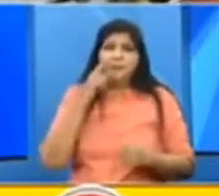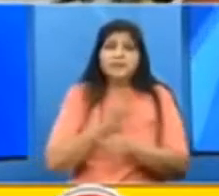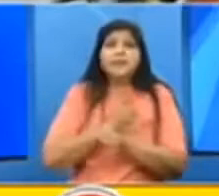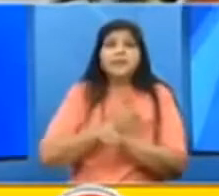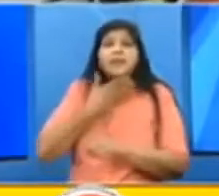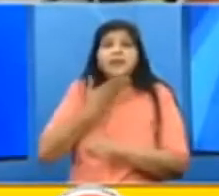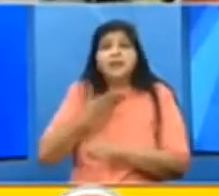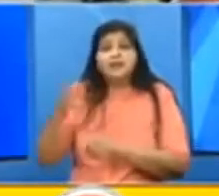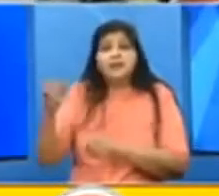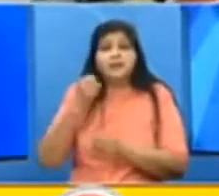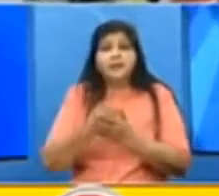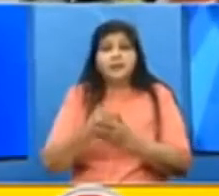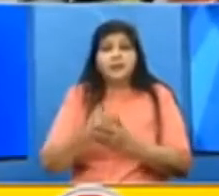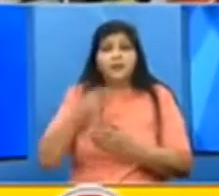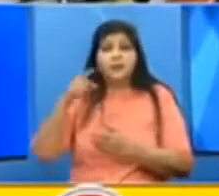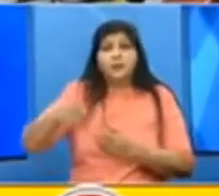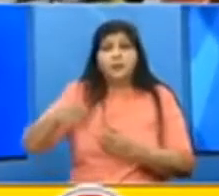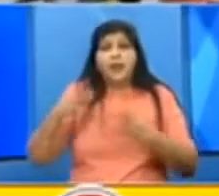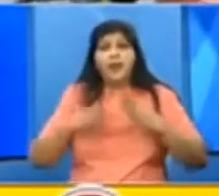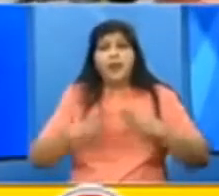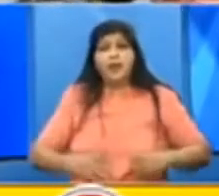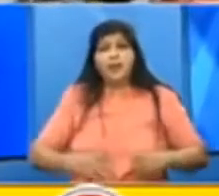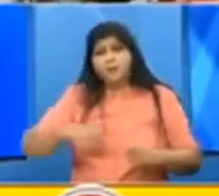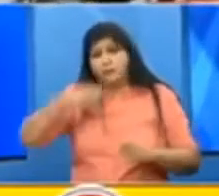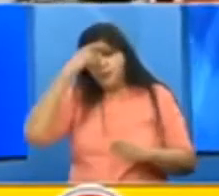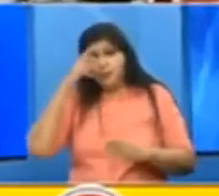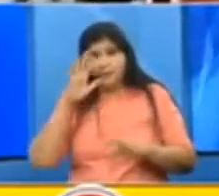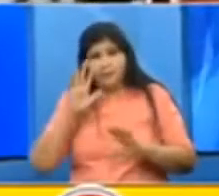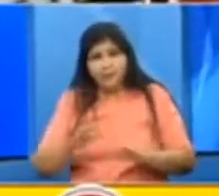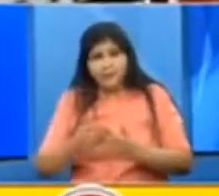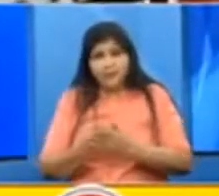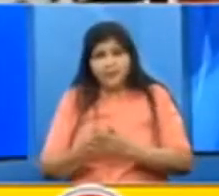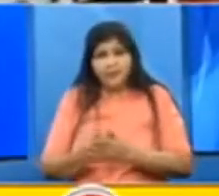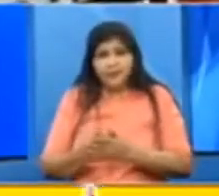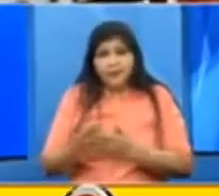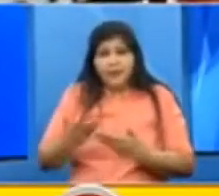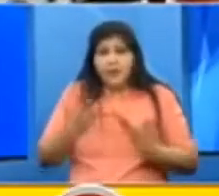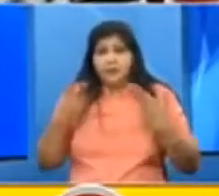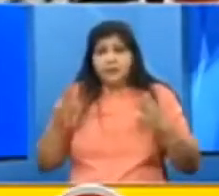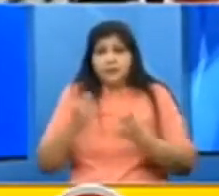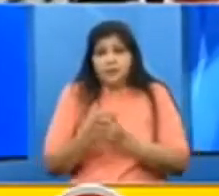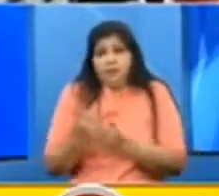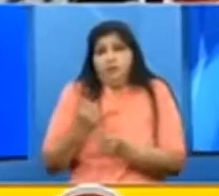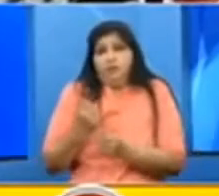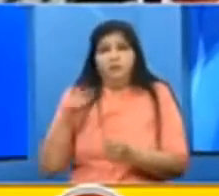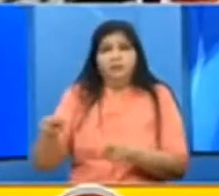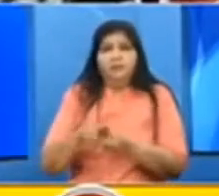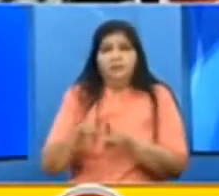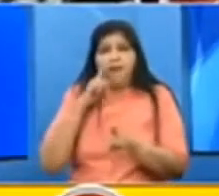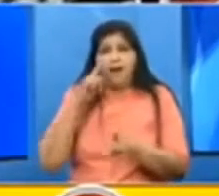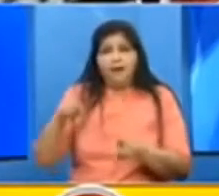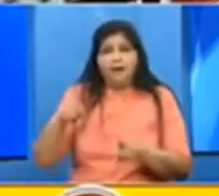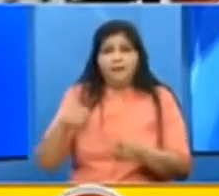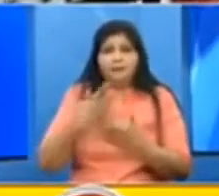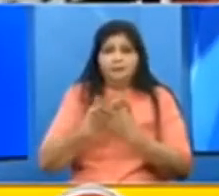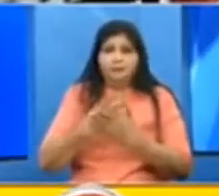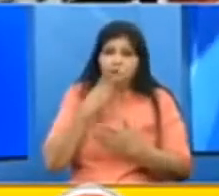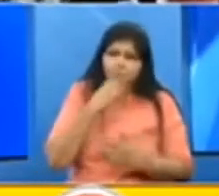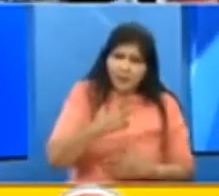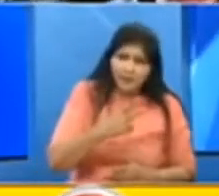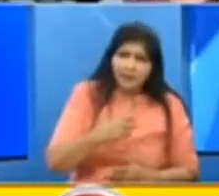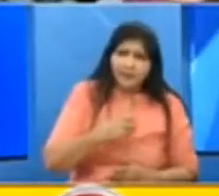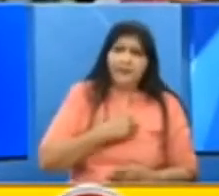है? सर उन्होंने अपनी जिंदगी में इतनी मुश्किलें देखी, फिर भी वो इतनी बोल्ड और इतनी स्ट्रोंग है। सर उन्हें देख देख के